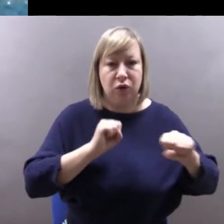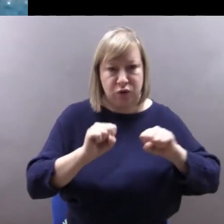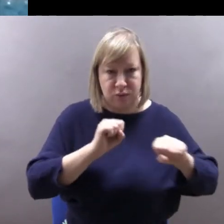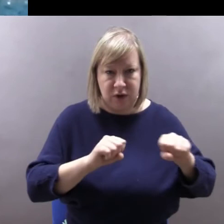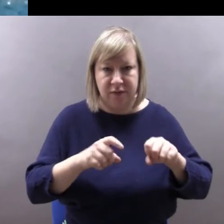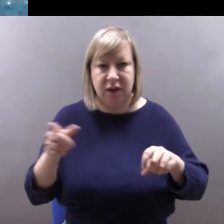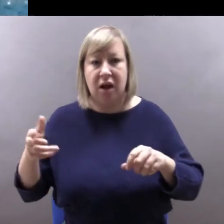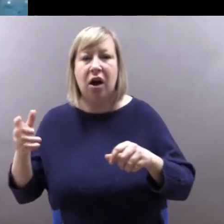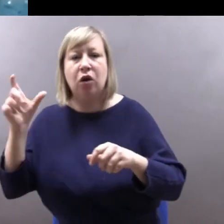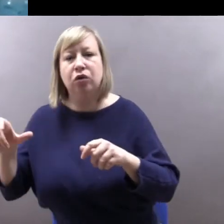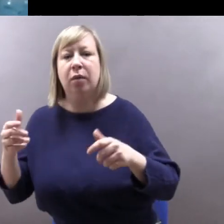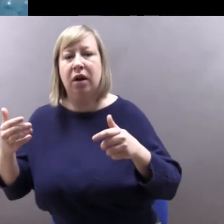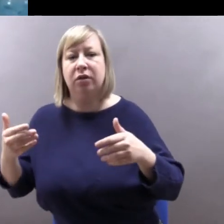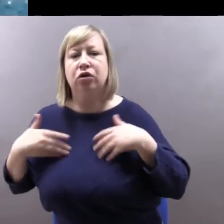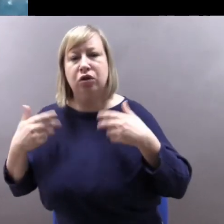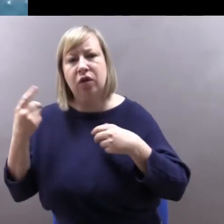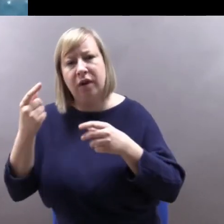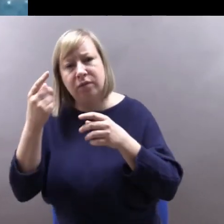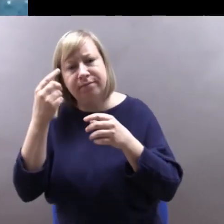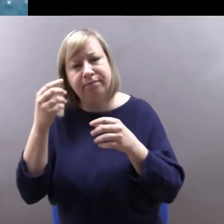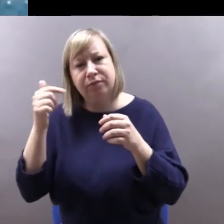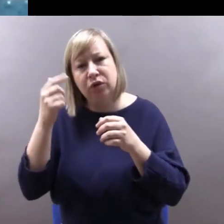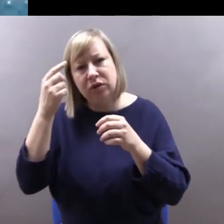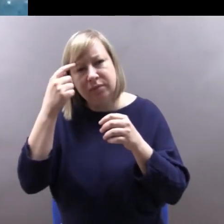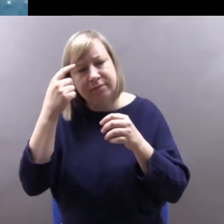będzie za miesiąc, dwa i tak dalej.